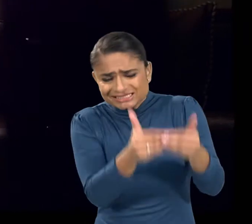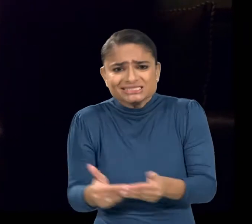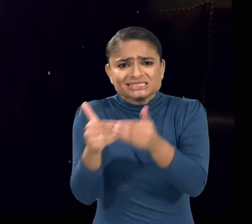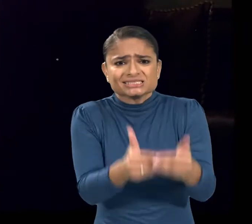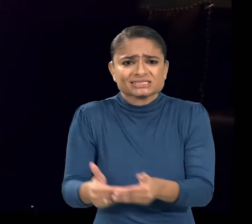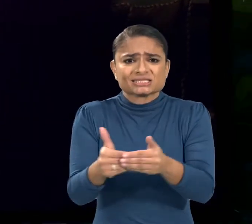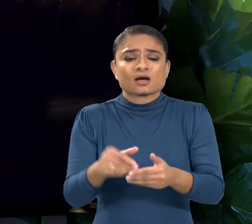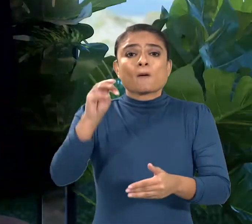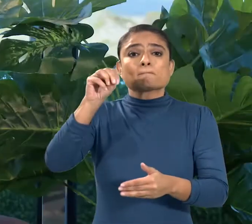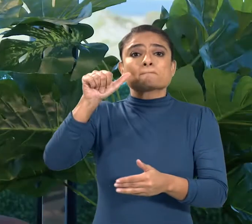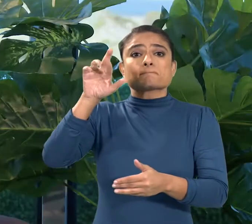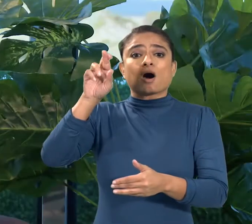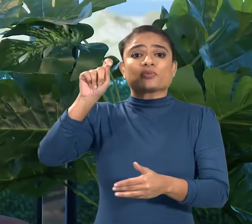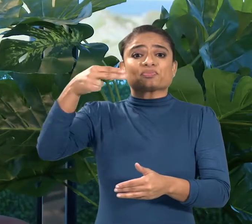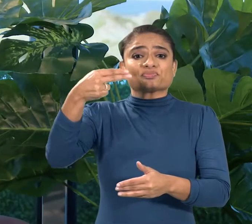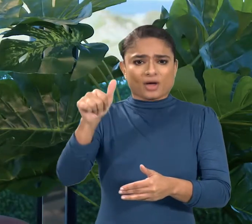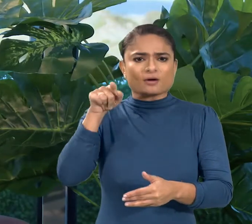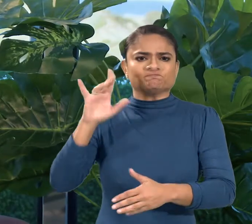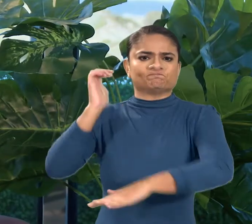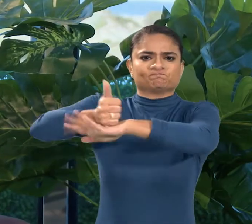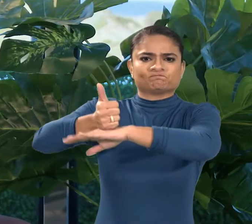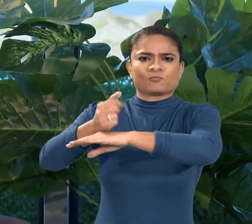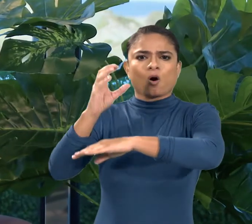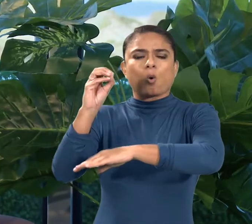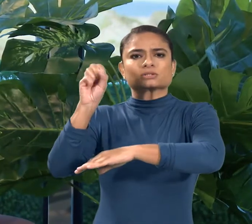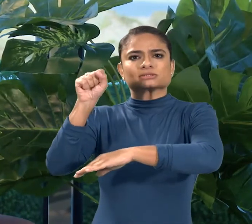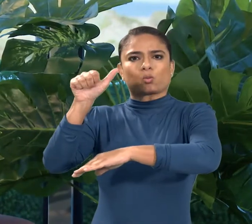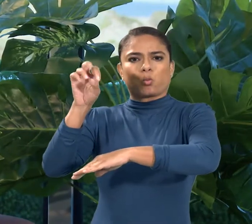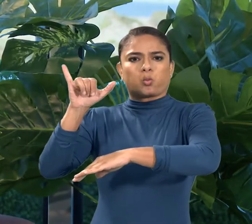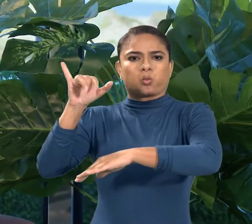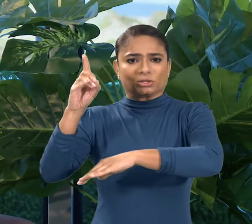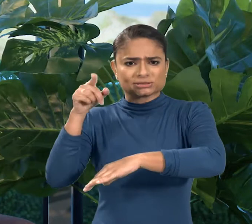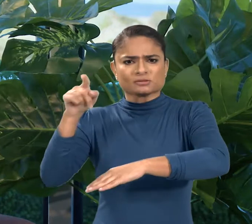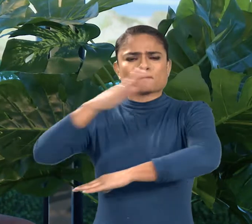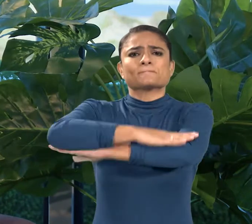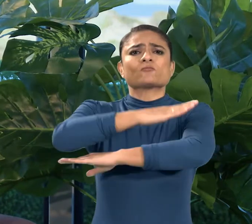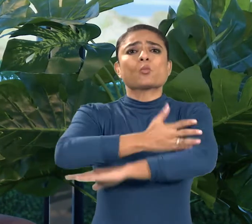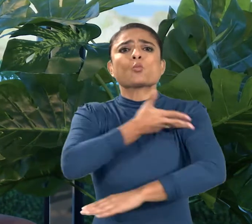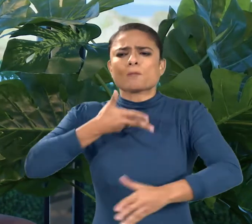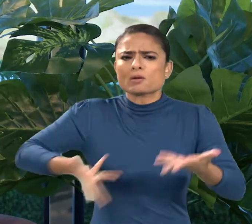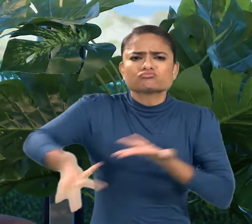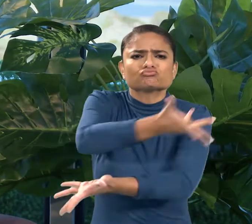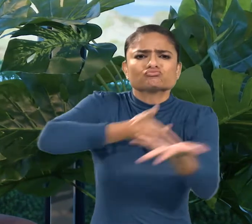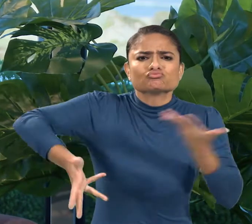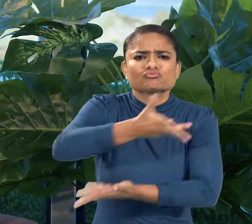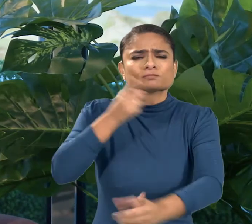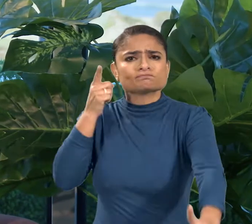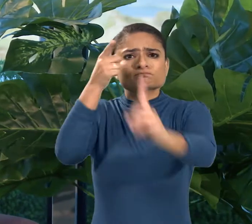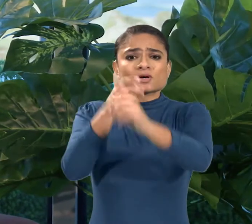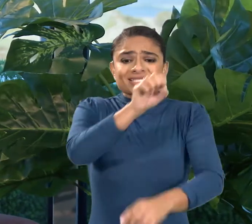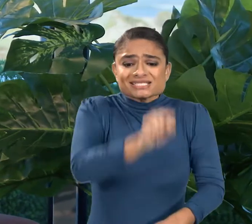groot te maak. Martha Miller, die hoofbedryfsbeampte van Sawood, 'n platform vir die dialoog vir